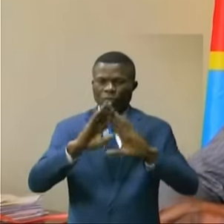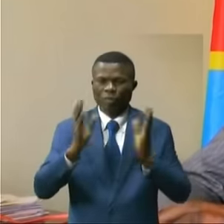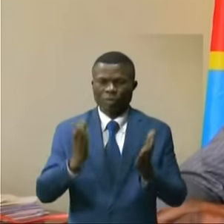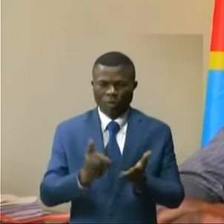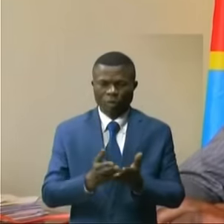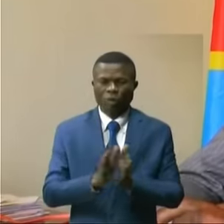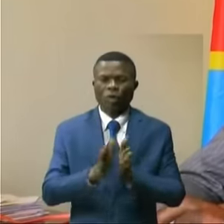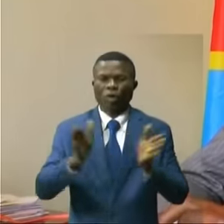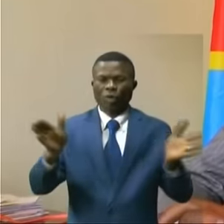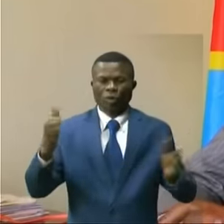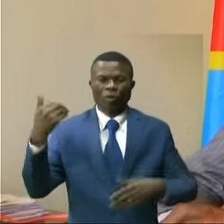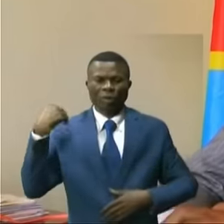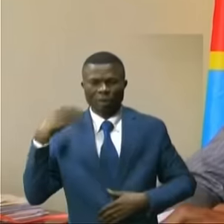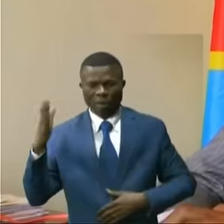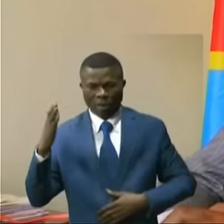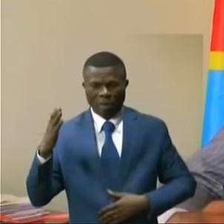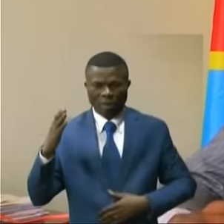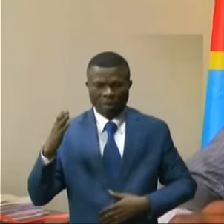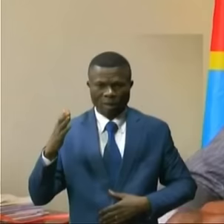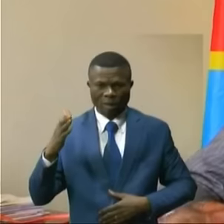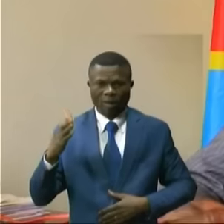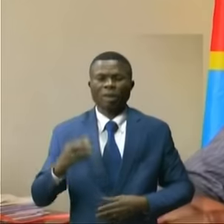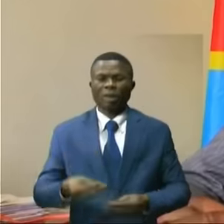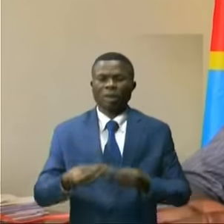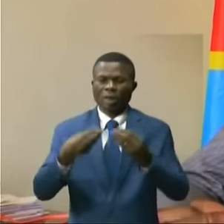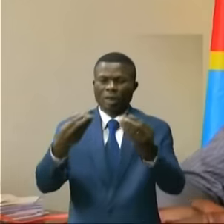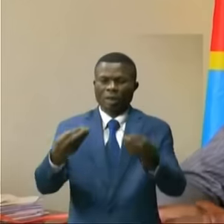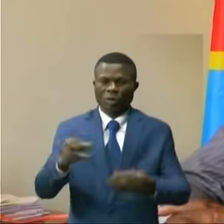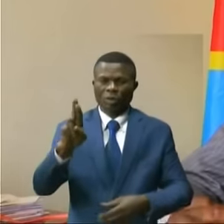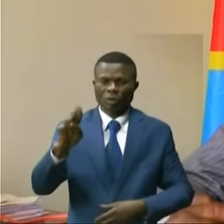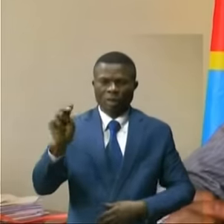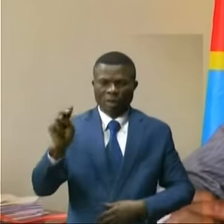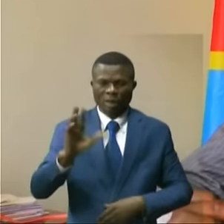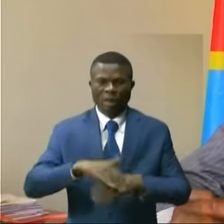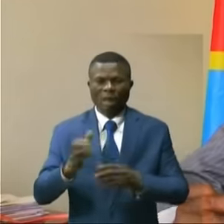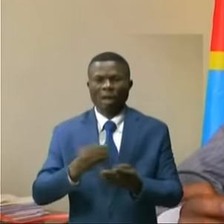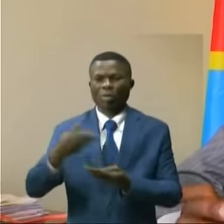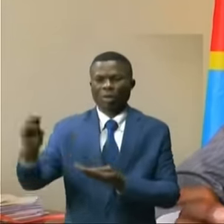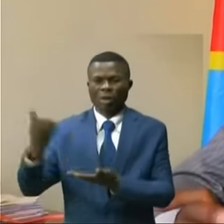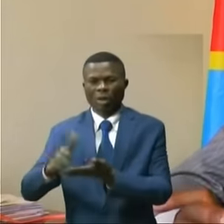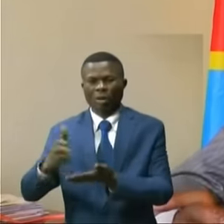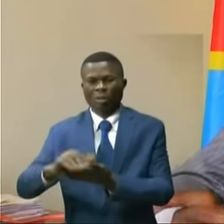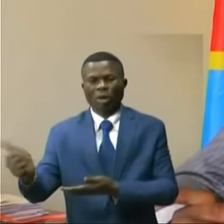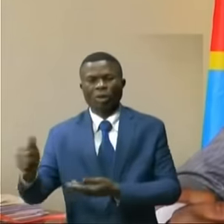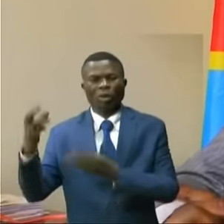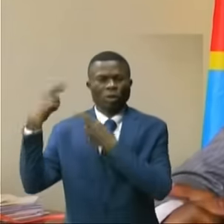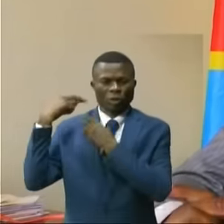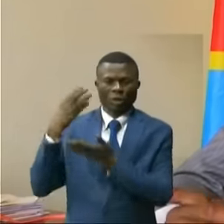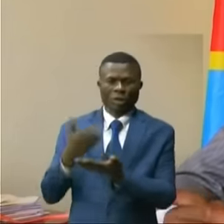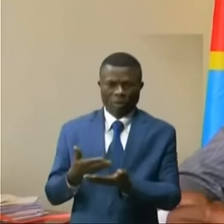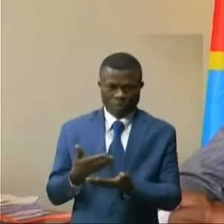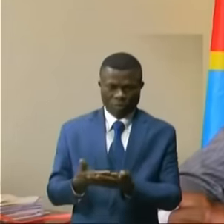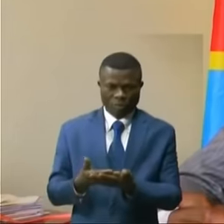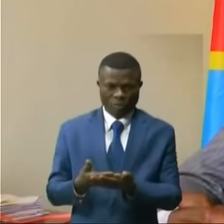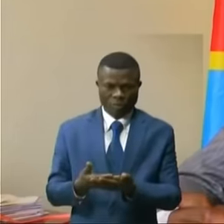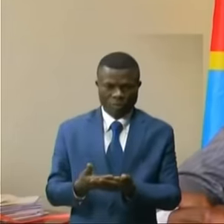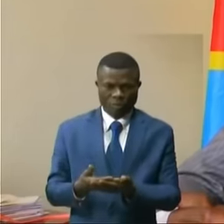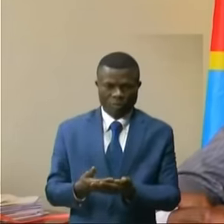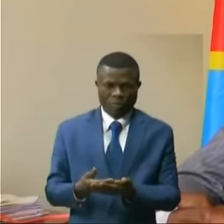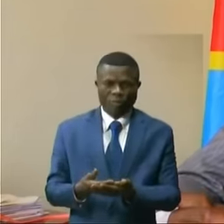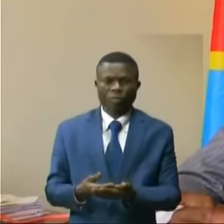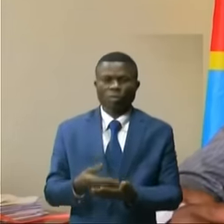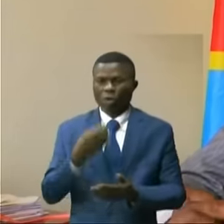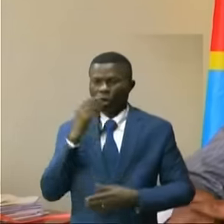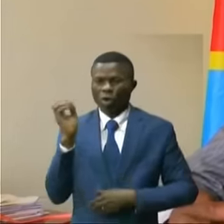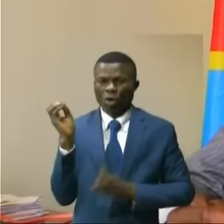officielles doit partir dans RTMC avant d'être rlé par votre radio donc les ordonnances du chef de